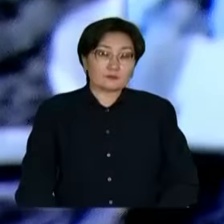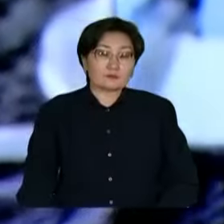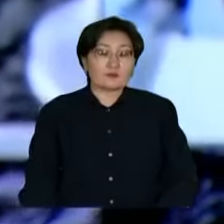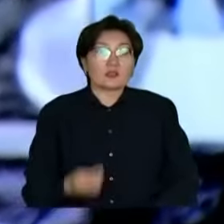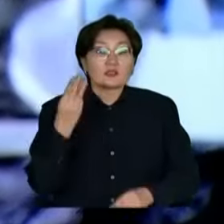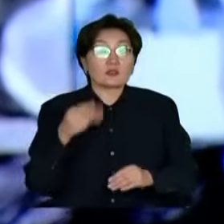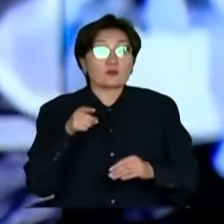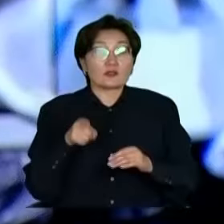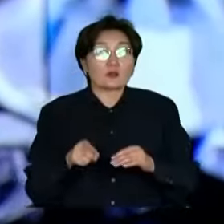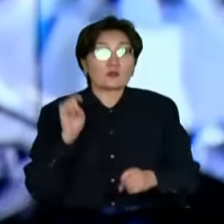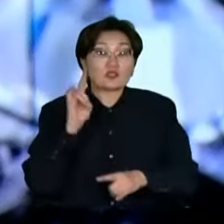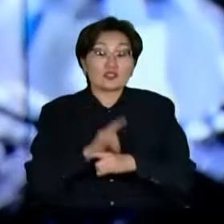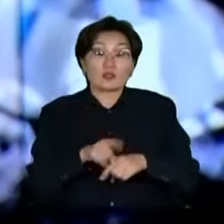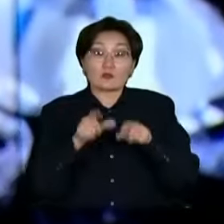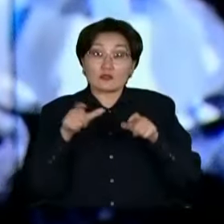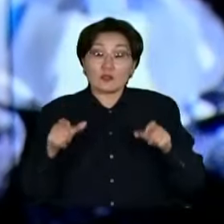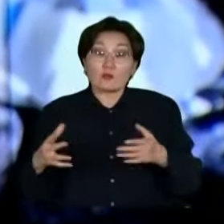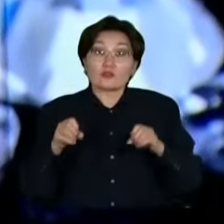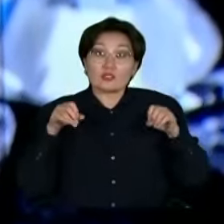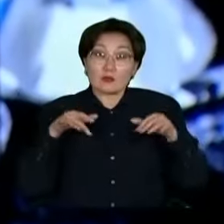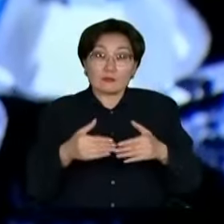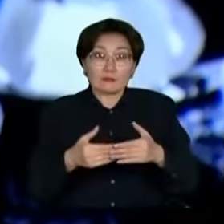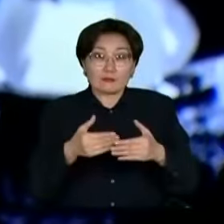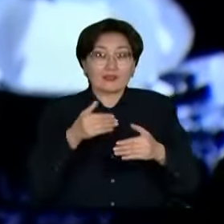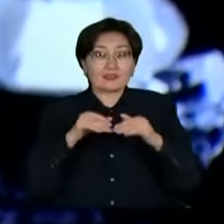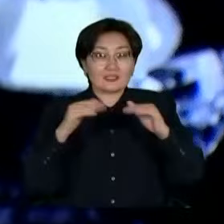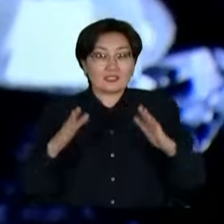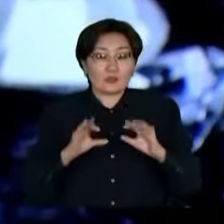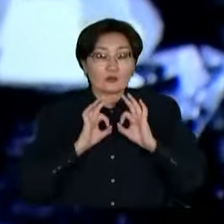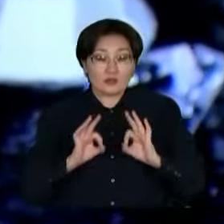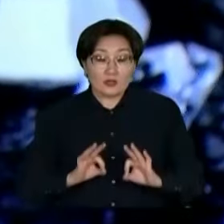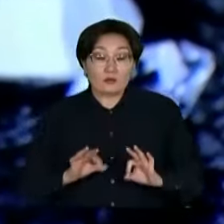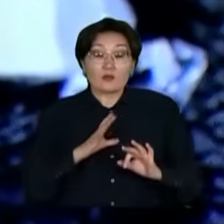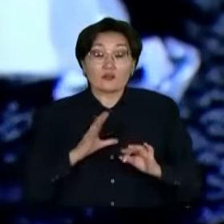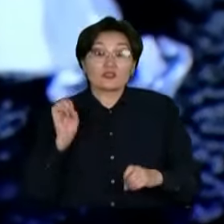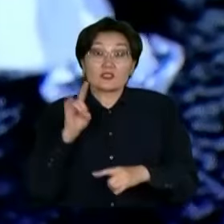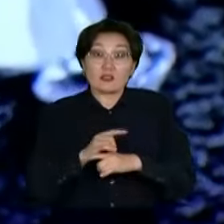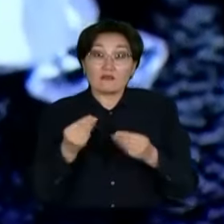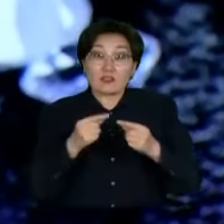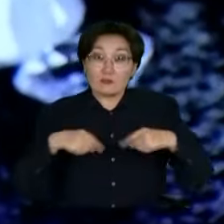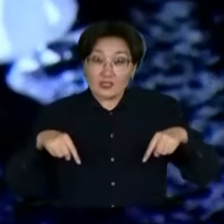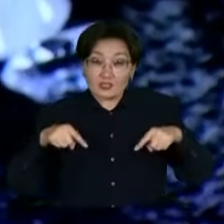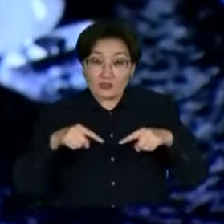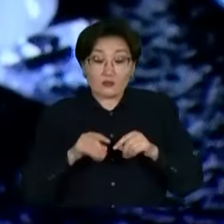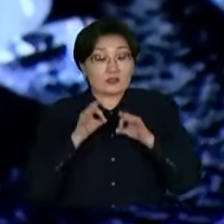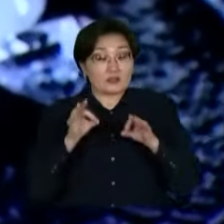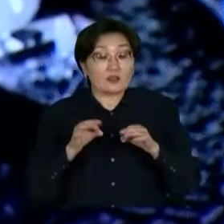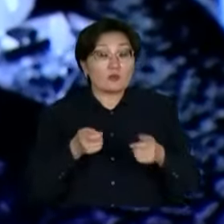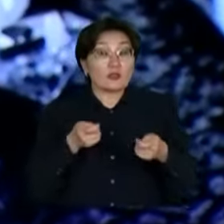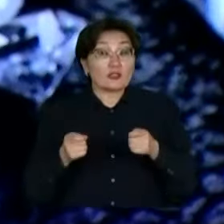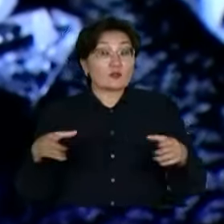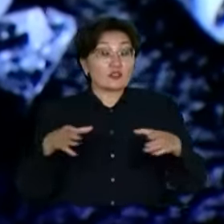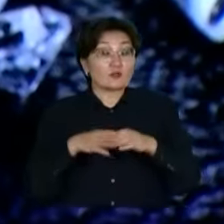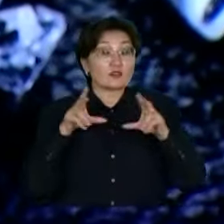В Актау тысячи обманутых жителей собрались перед зданием прокуратуры. Все они стали жертвами финпирамиды. По их словам, организаторы